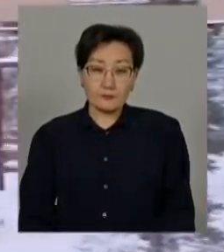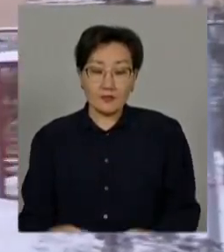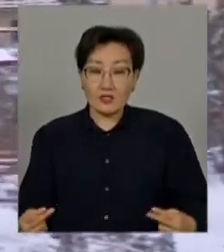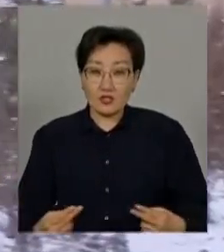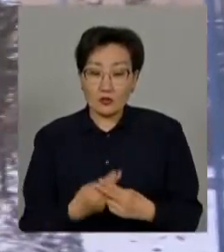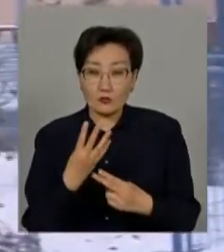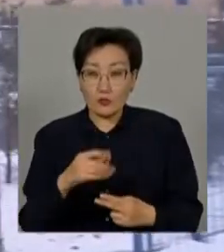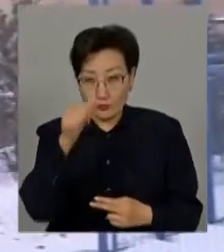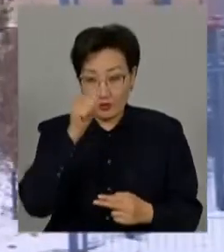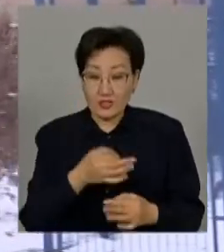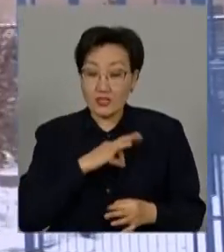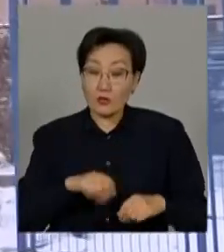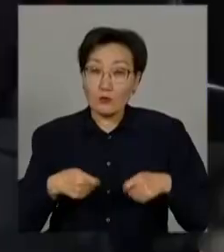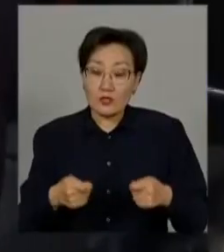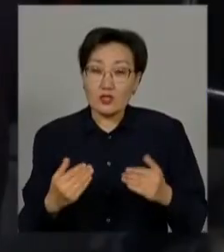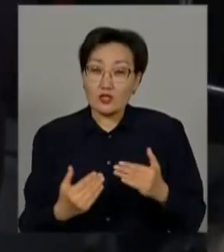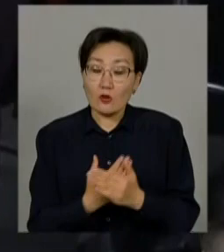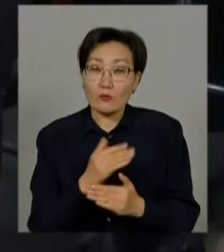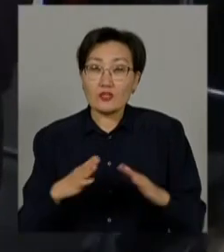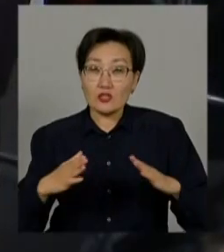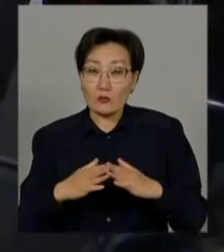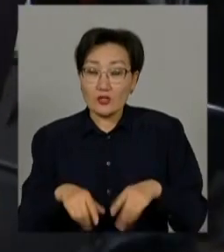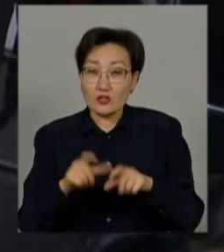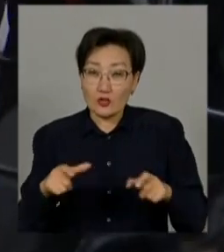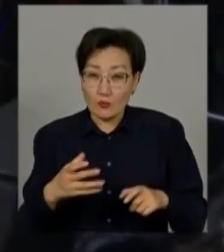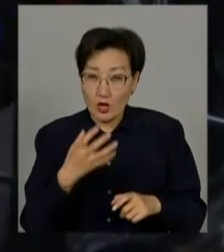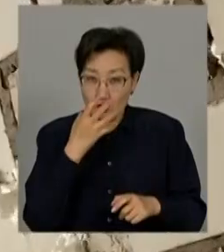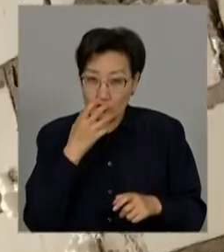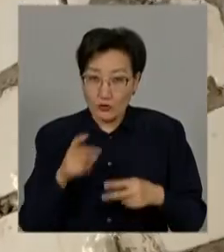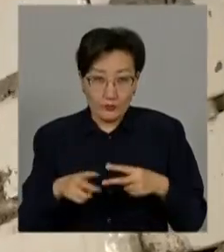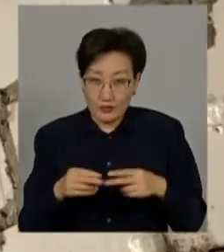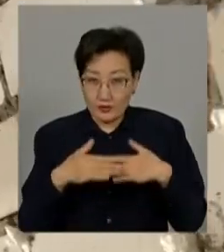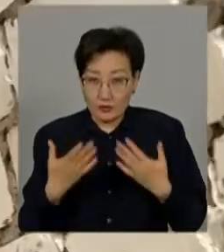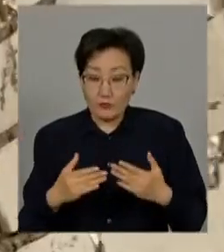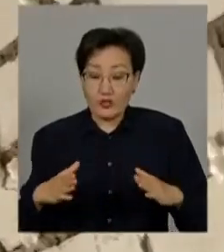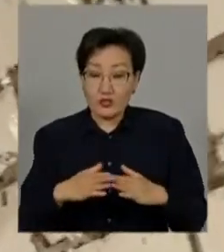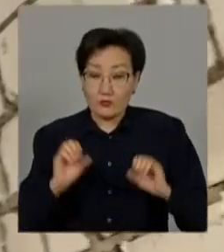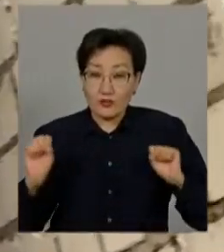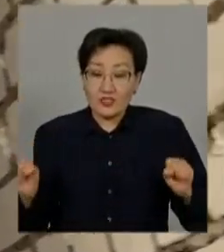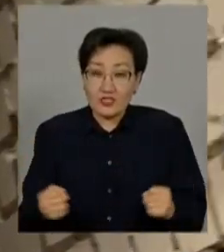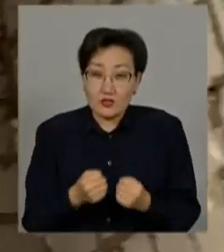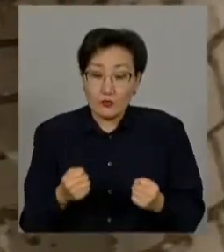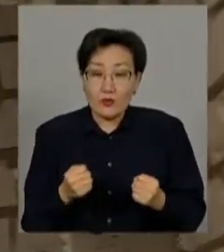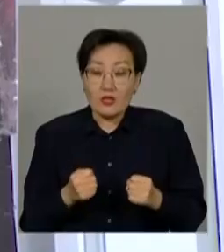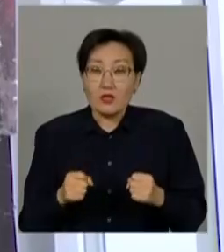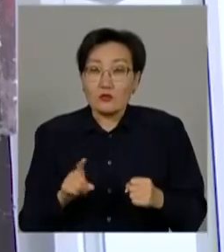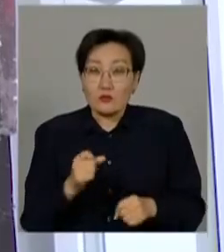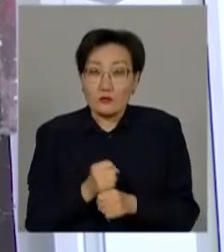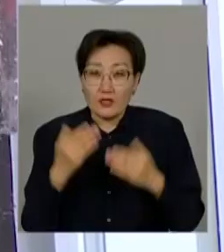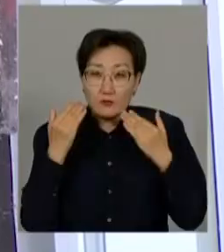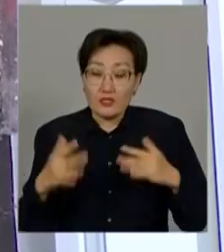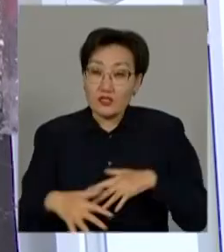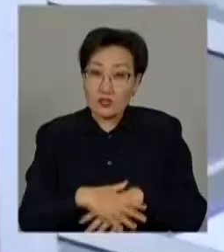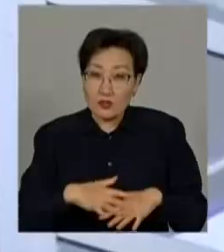Астанада 4 ай бұрын қолданысқа берілген су жаңа үйдің тұрғындары жылуға әлі жармай отыр. Баспаналары суықтан азынап, берекесі қашқан